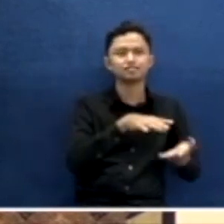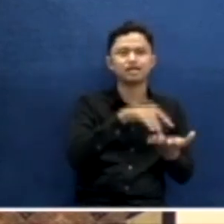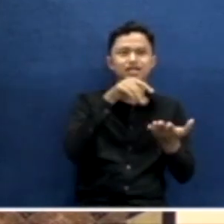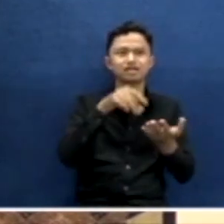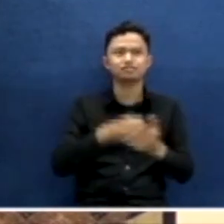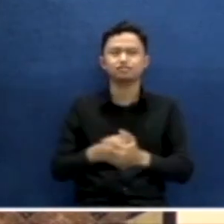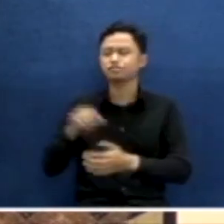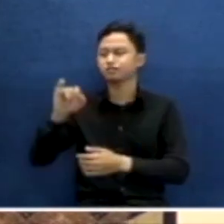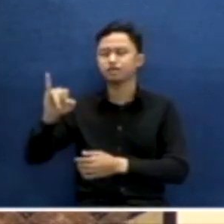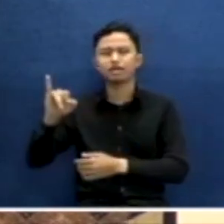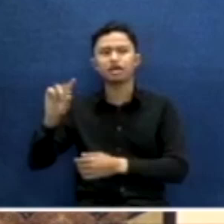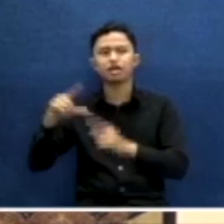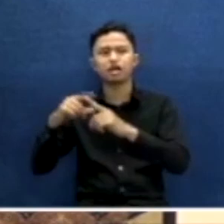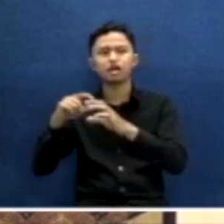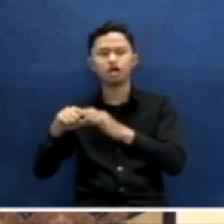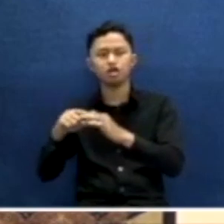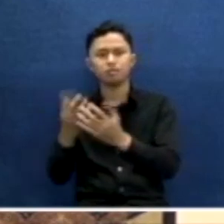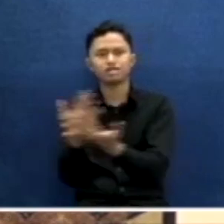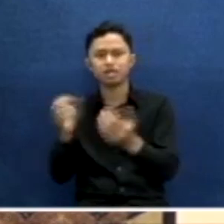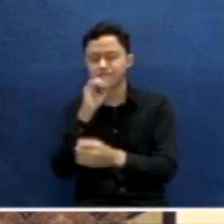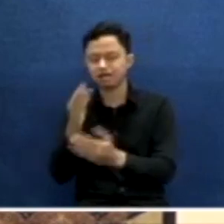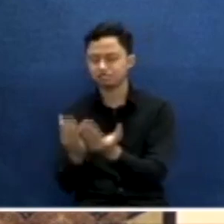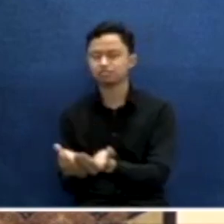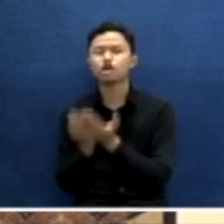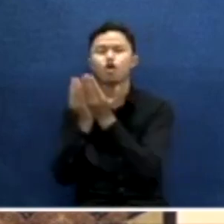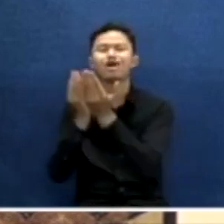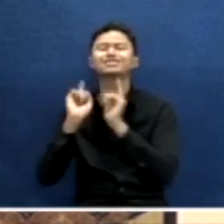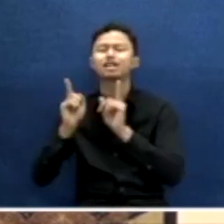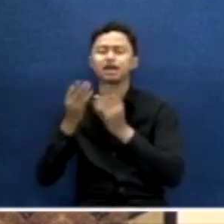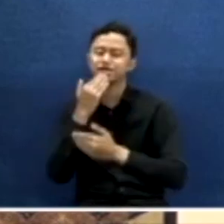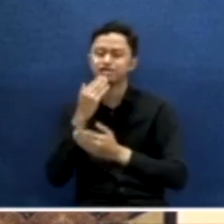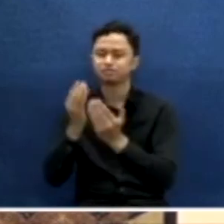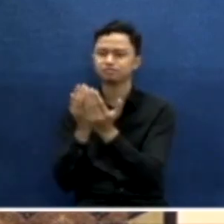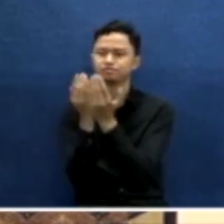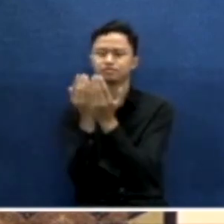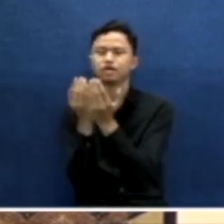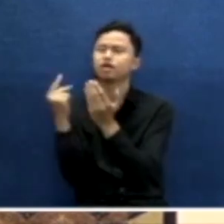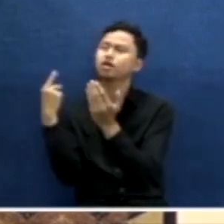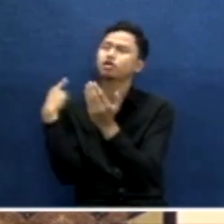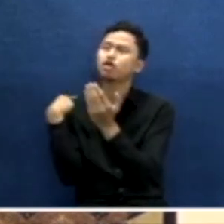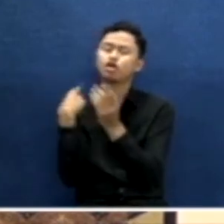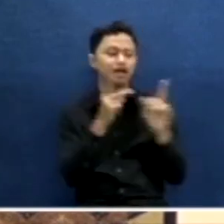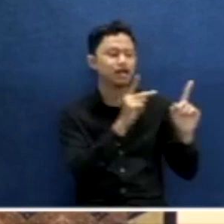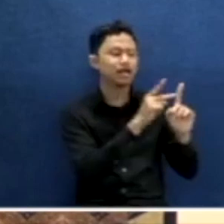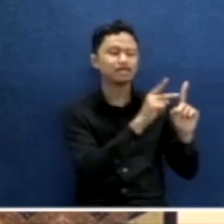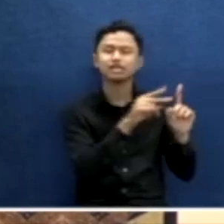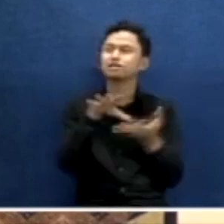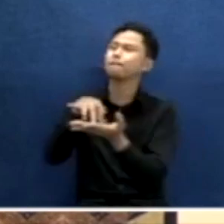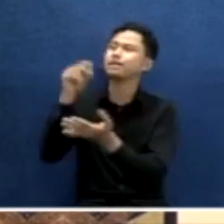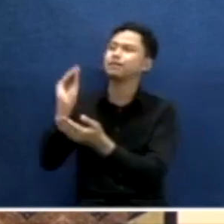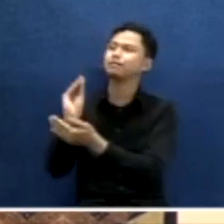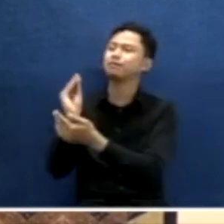akanberdoa danmengangkattanganmerekaagarpemimpinyang dipiliholehHajzbinYusufitucelaka,